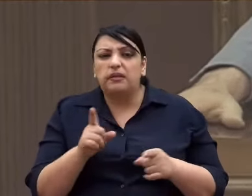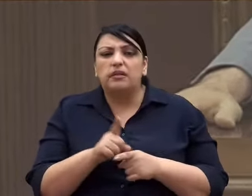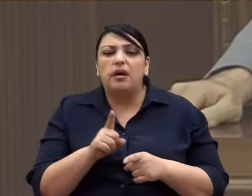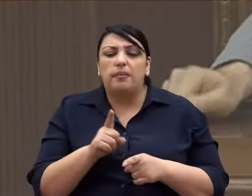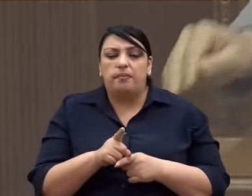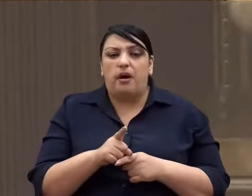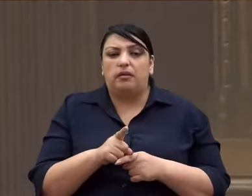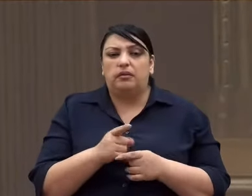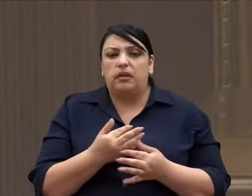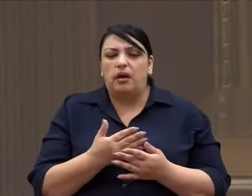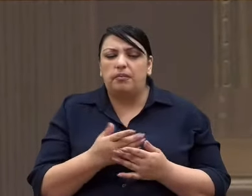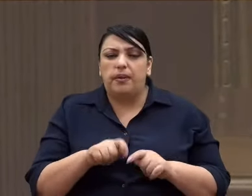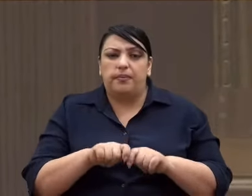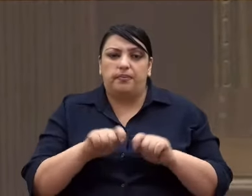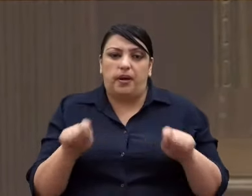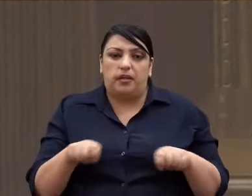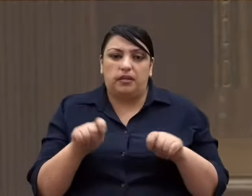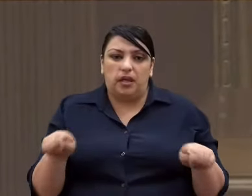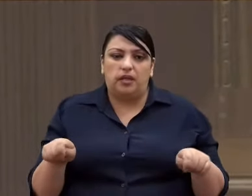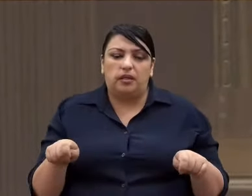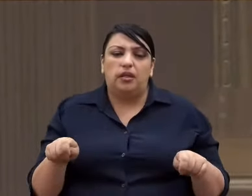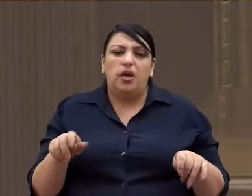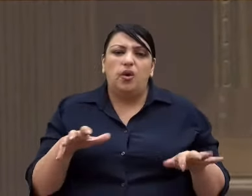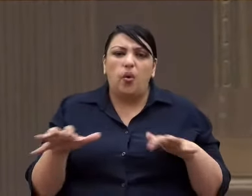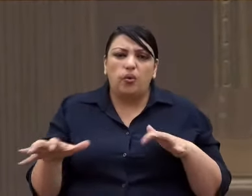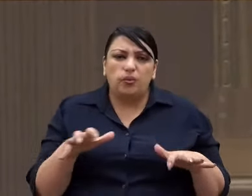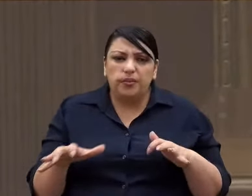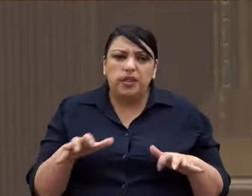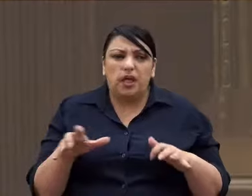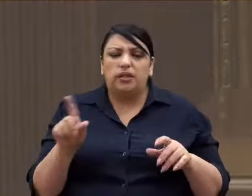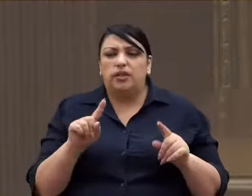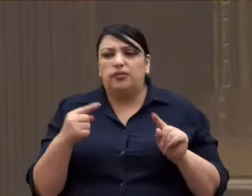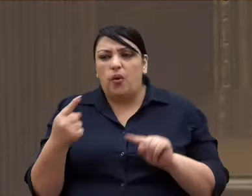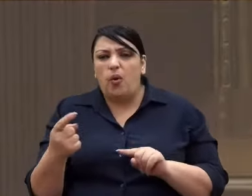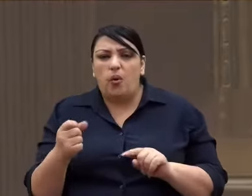կոռուպցիայի դեմ պայքարի իմաստներով։